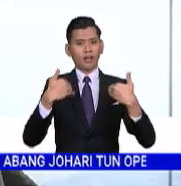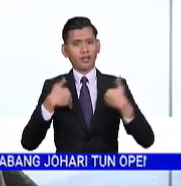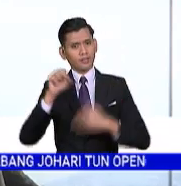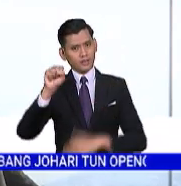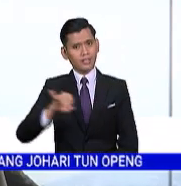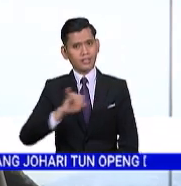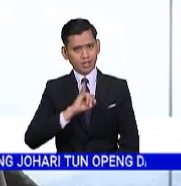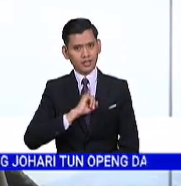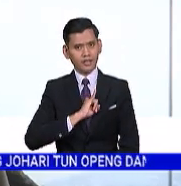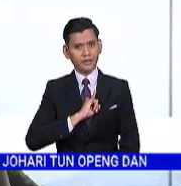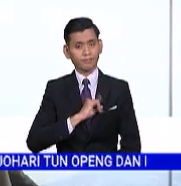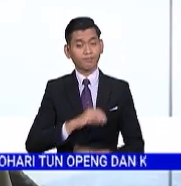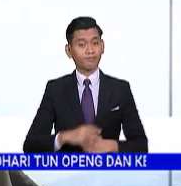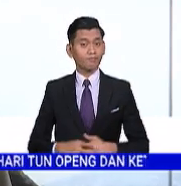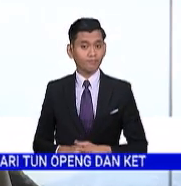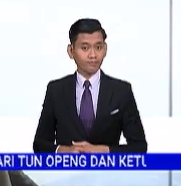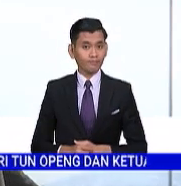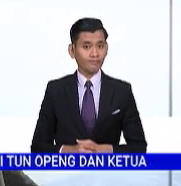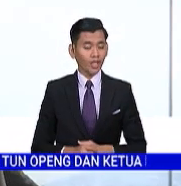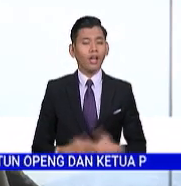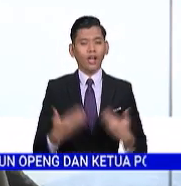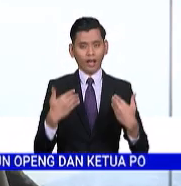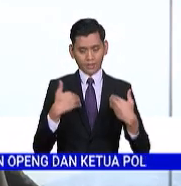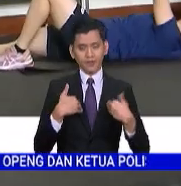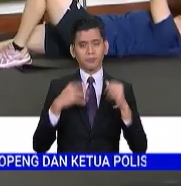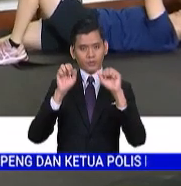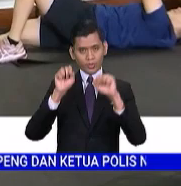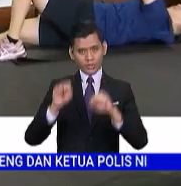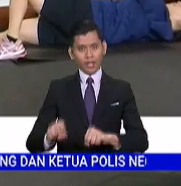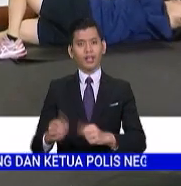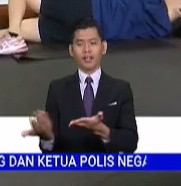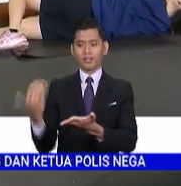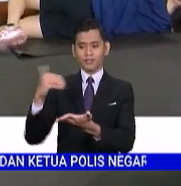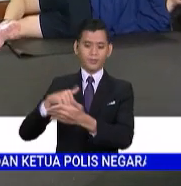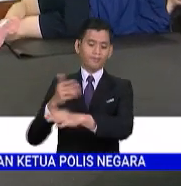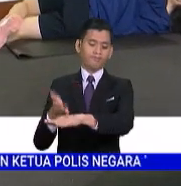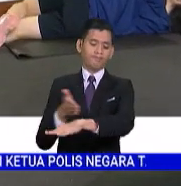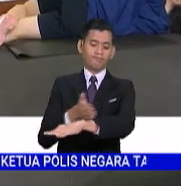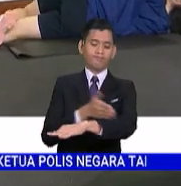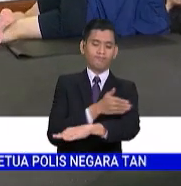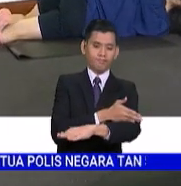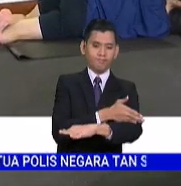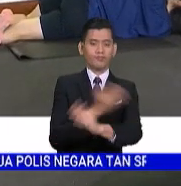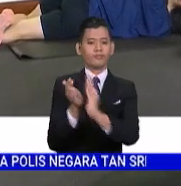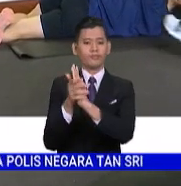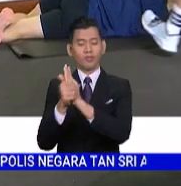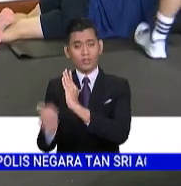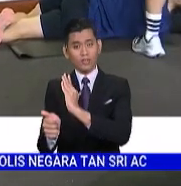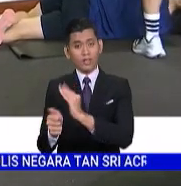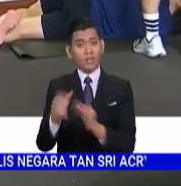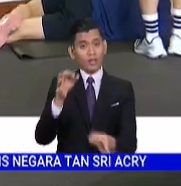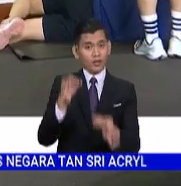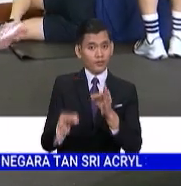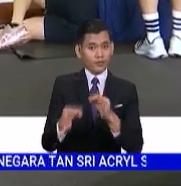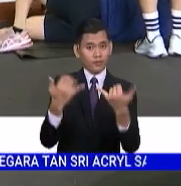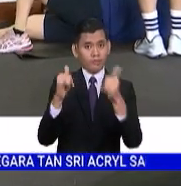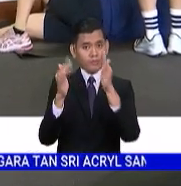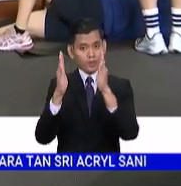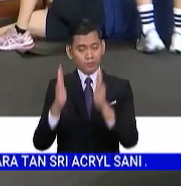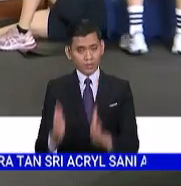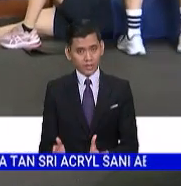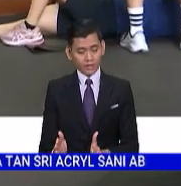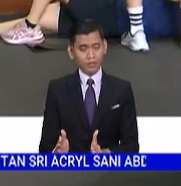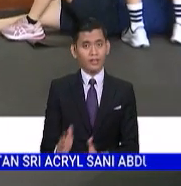memang saya pun ada potensial tu untuk tahan. Jika pemain perseorangan lelaki nombor satu negara itu